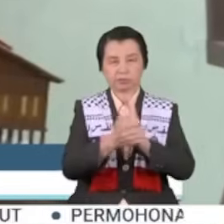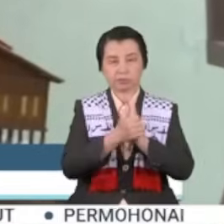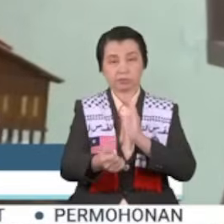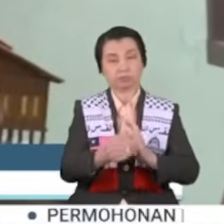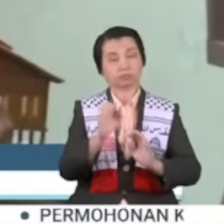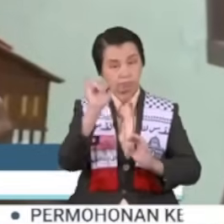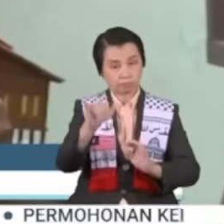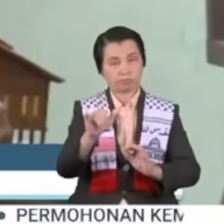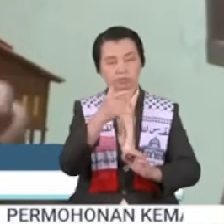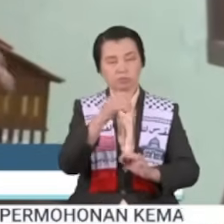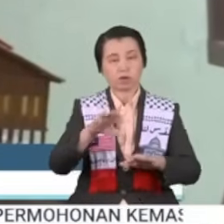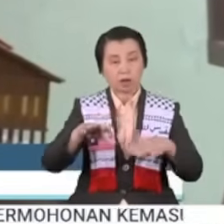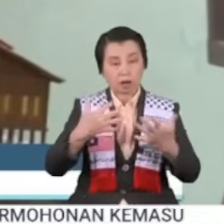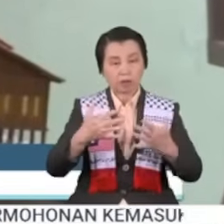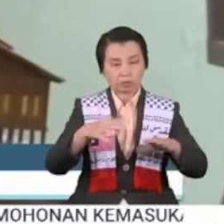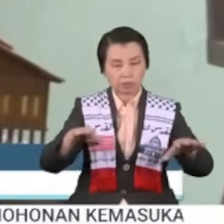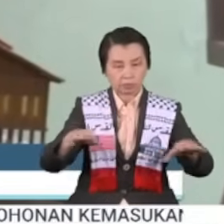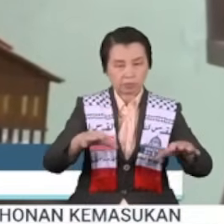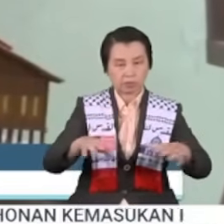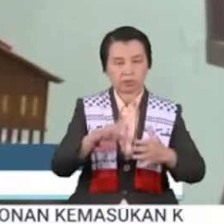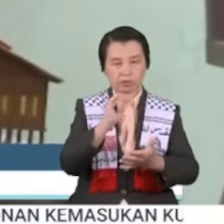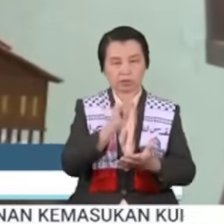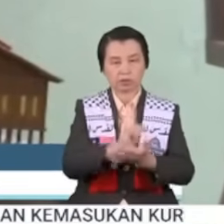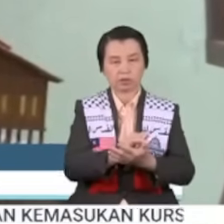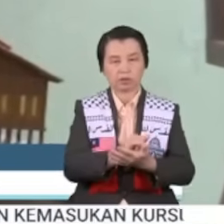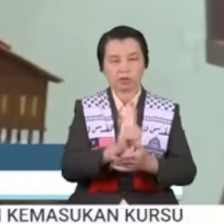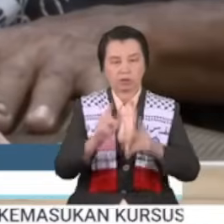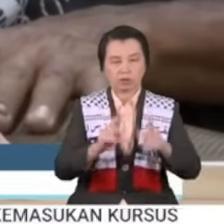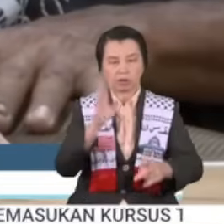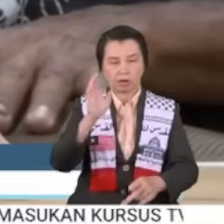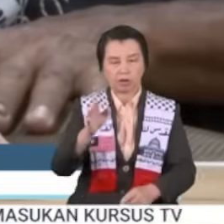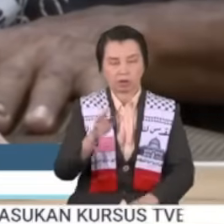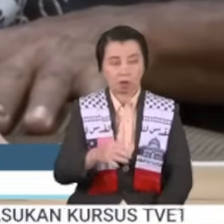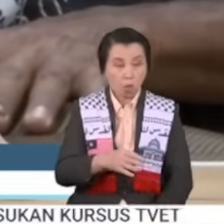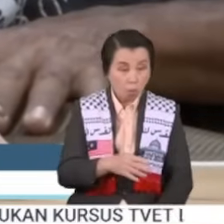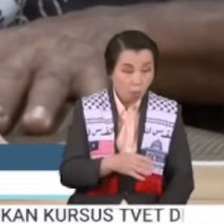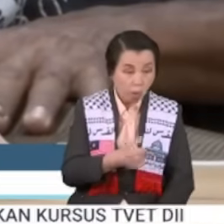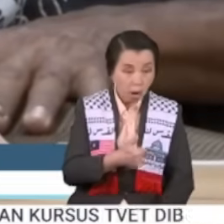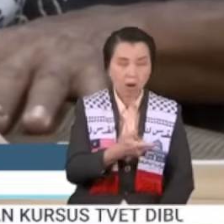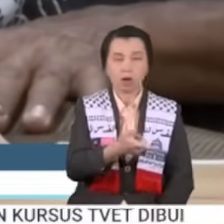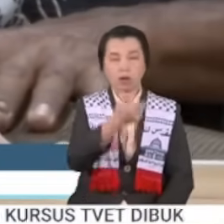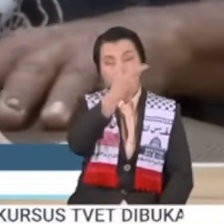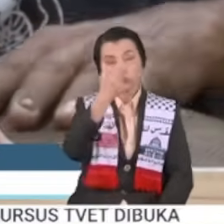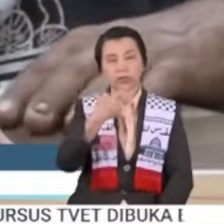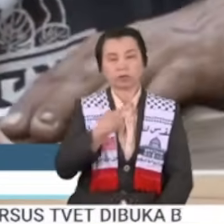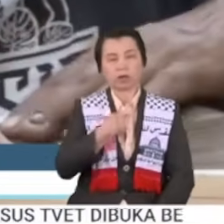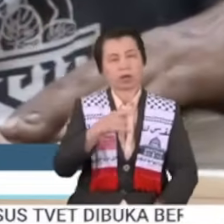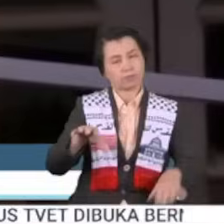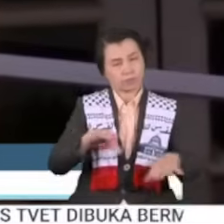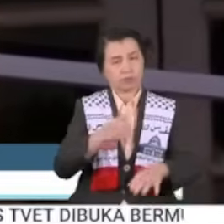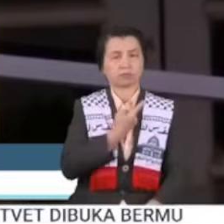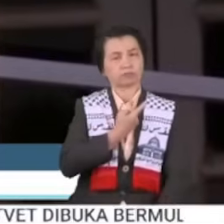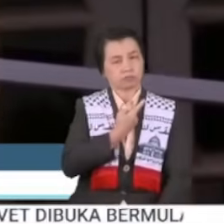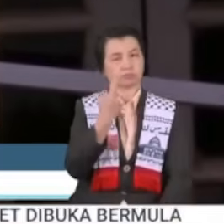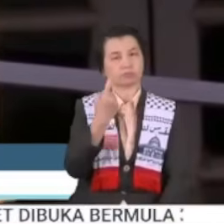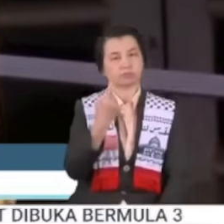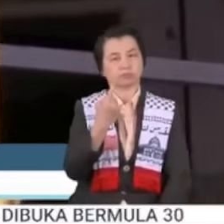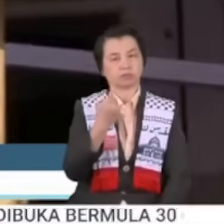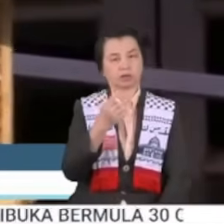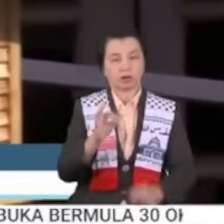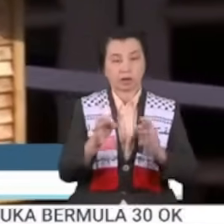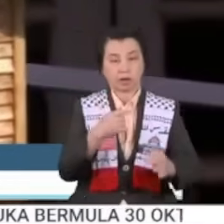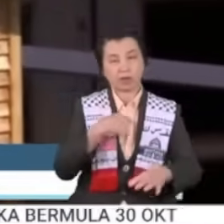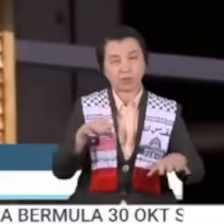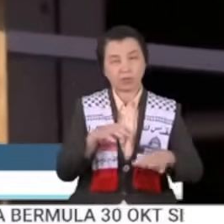yang yang tertentu macam mana nak dirikan tu itu yang yang orang akan terpegun k kerana saya buat seang-seorang kalau